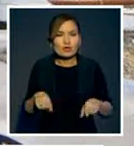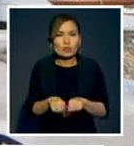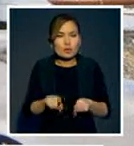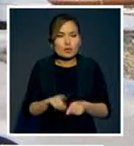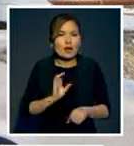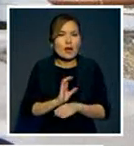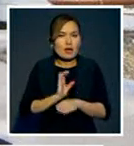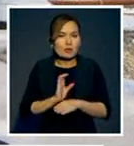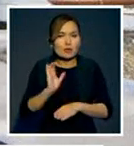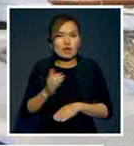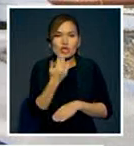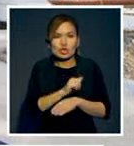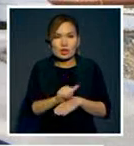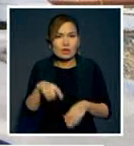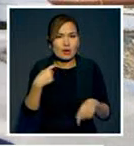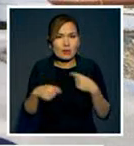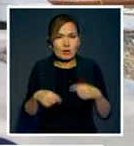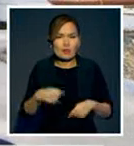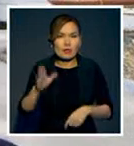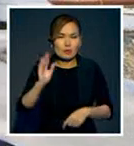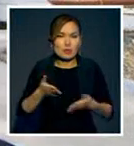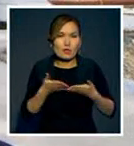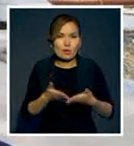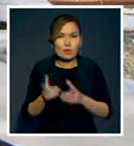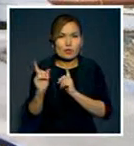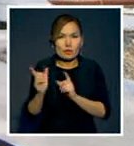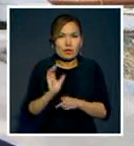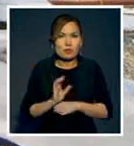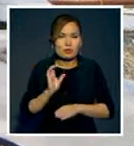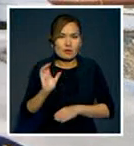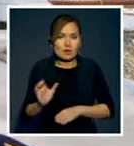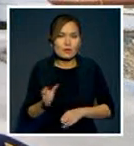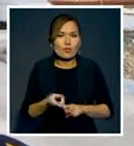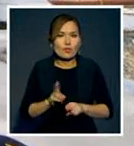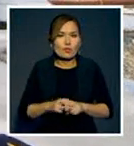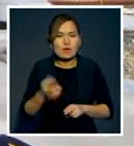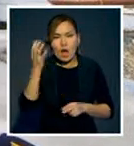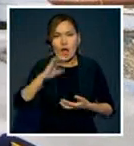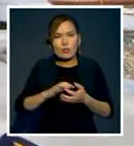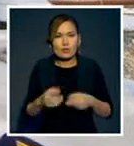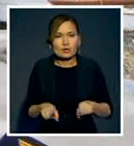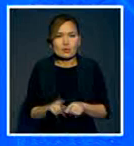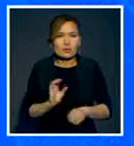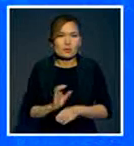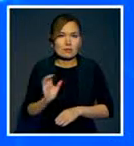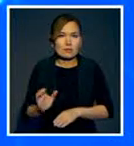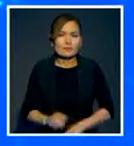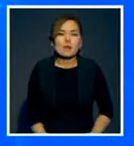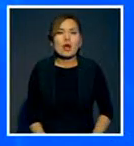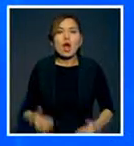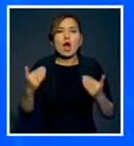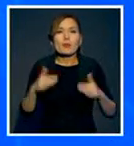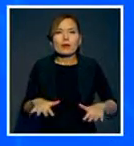қазызоттан бізде өзі жергілікті жаңа удобрение кетіп жатыр. Жаңа көмір кетіп жатыр қазір. И жаңа транзиттік жүктер.